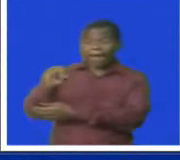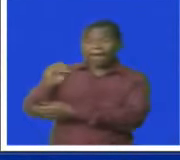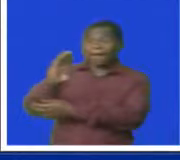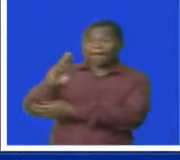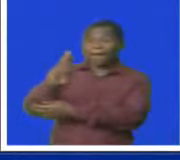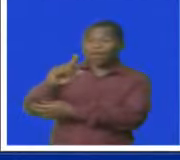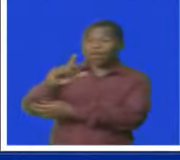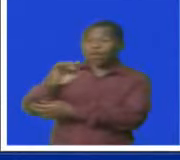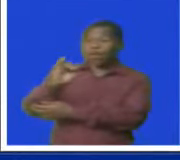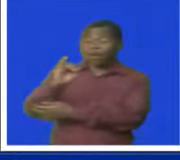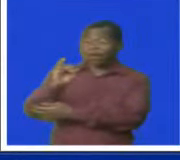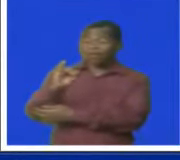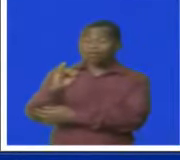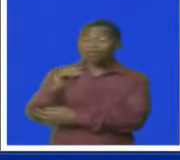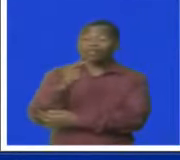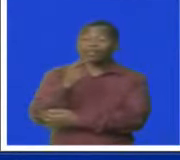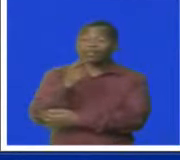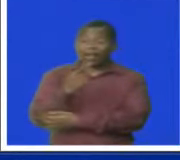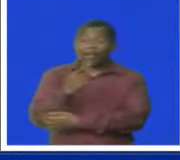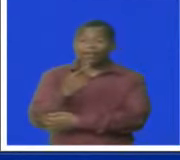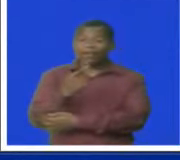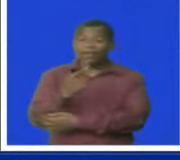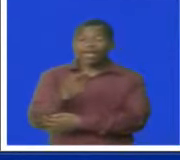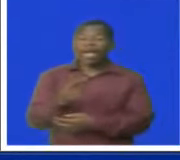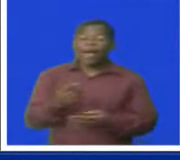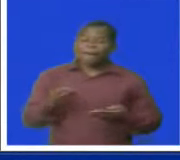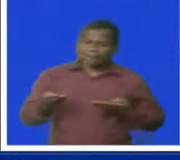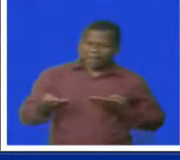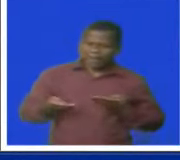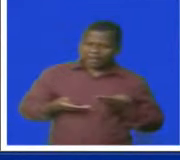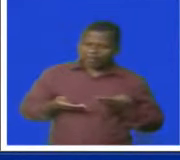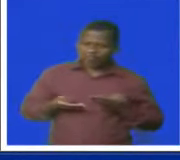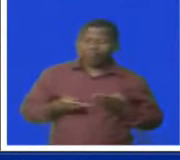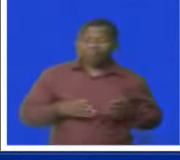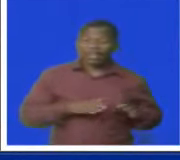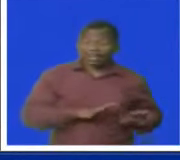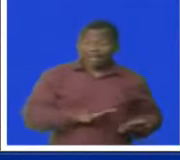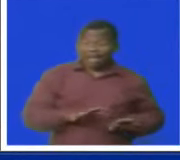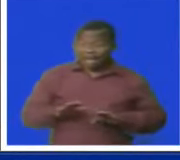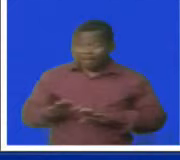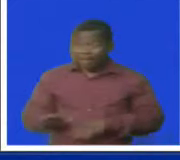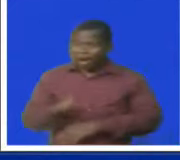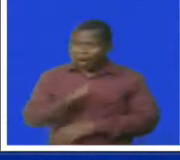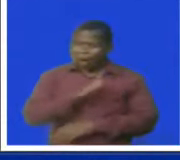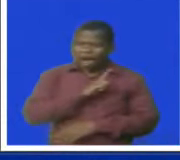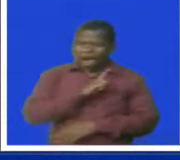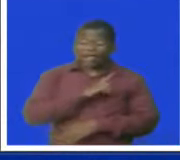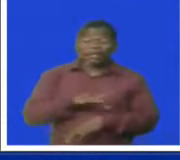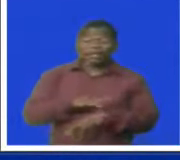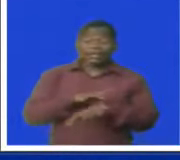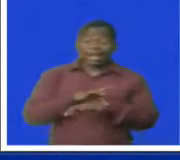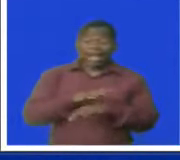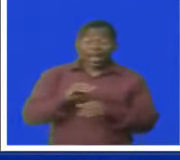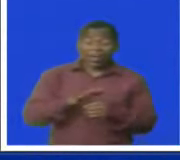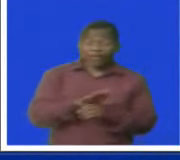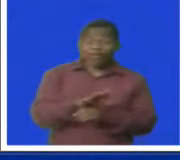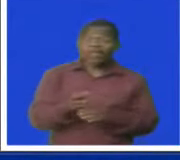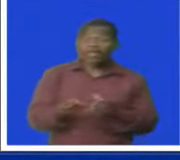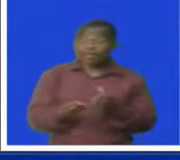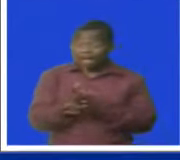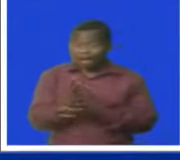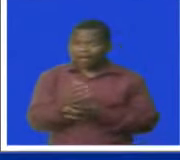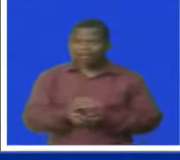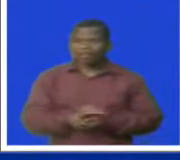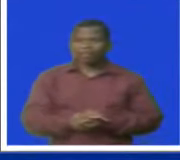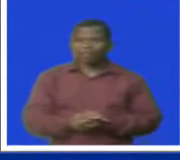baludzinga lolusito. Balokumcoka ukuthi le business labayibambile ichubeke iyembili ikhule njengoba